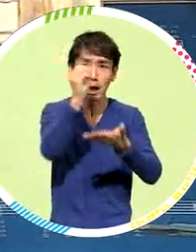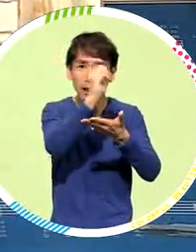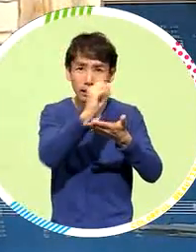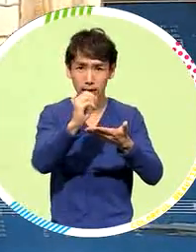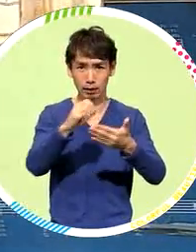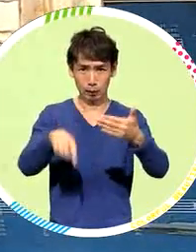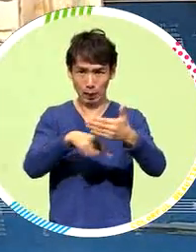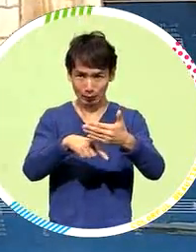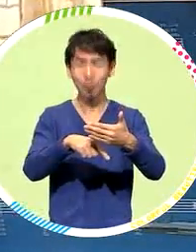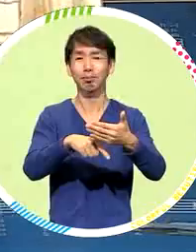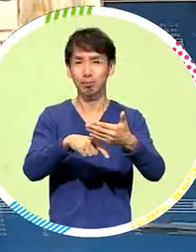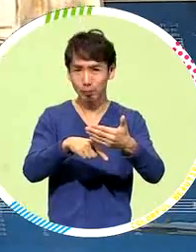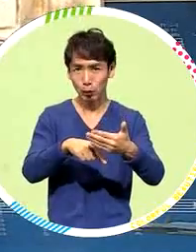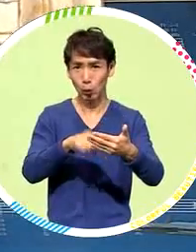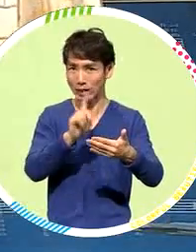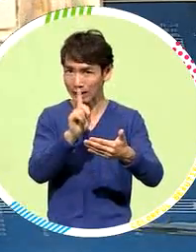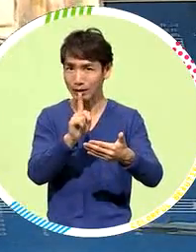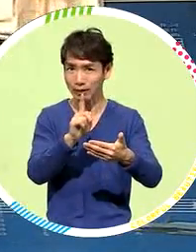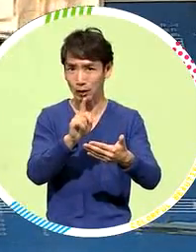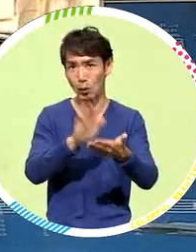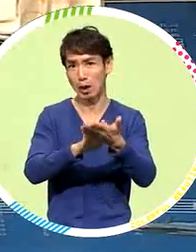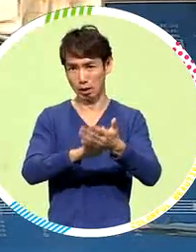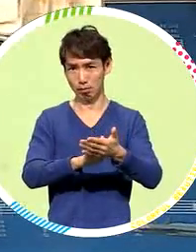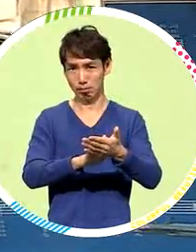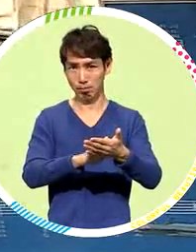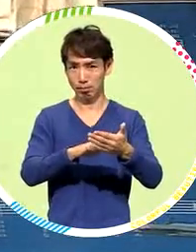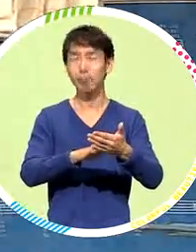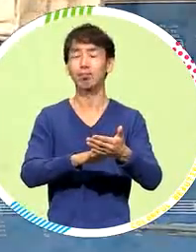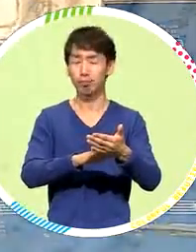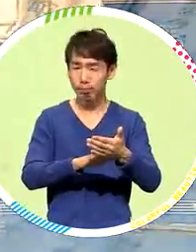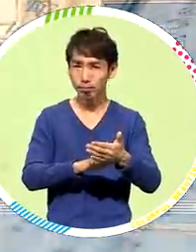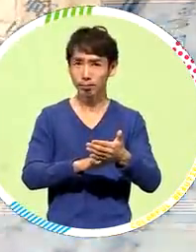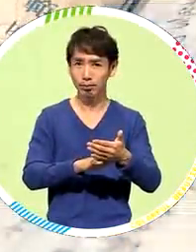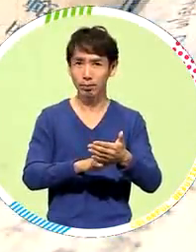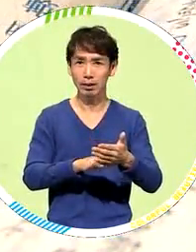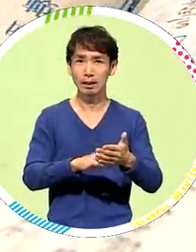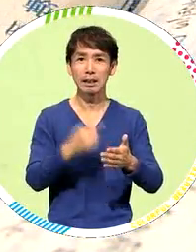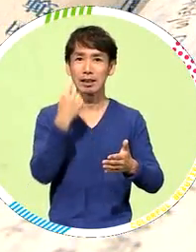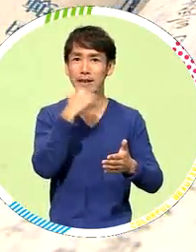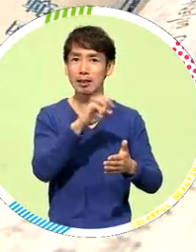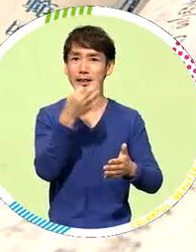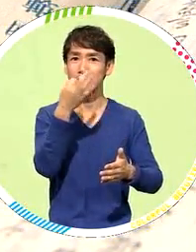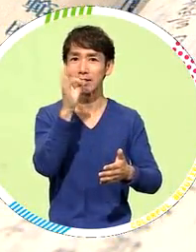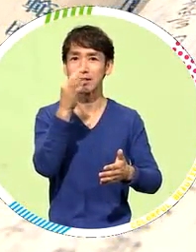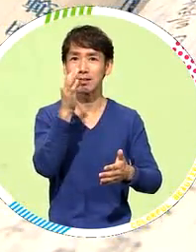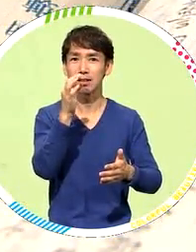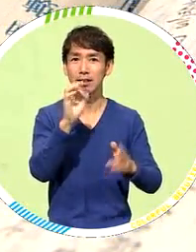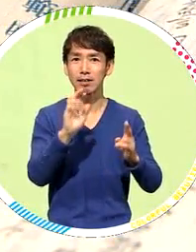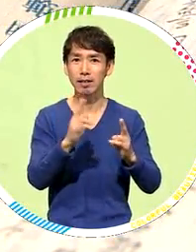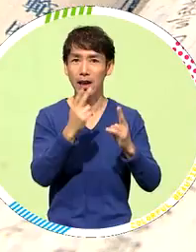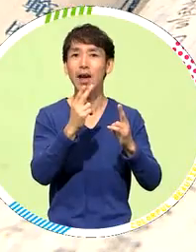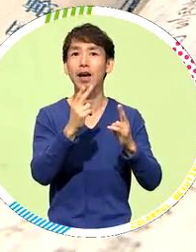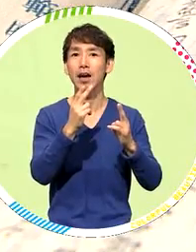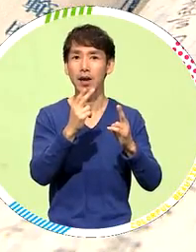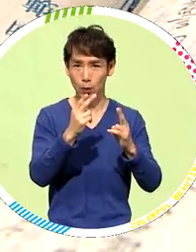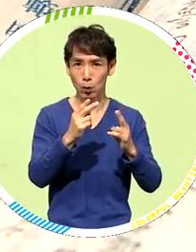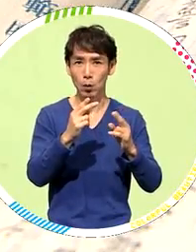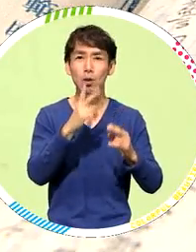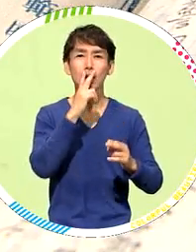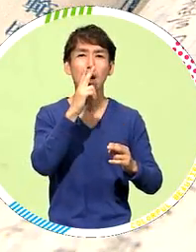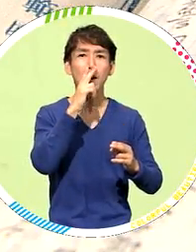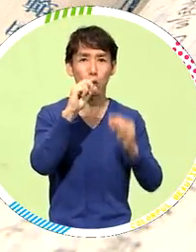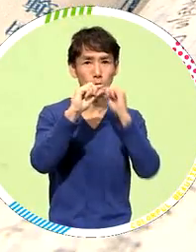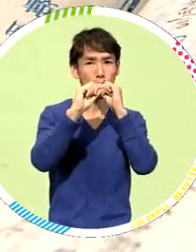大てこそやに億劫がられたけど人生のタバコ道具一揃いすっごいそれを